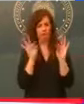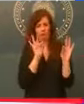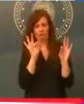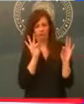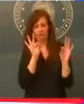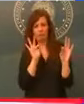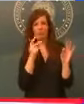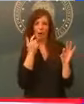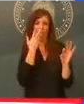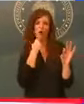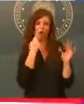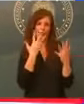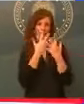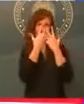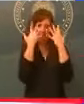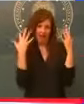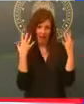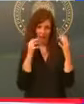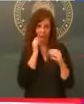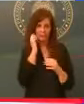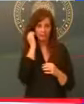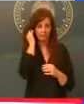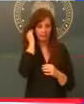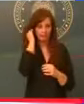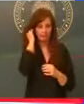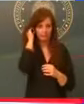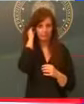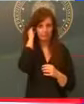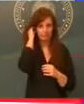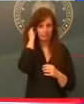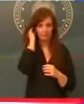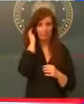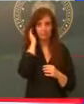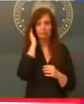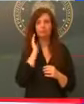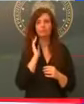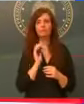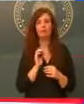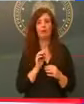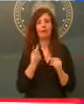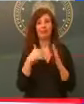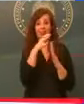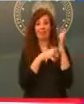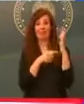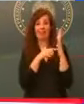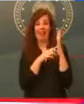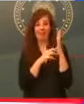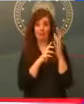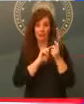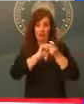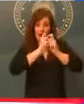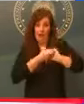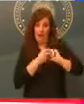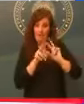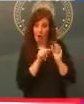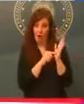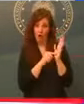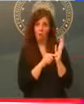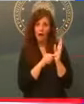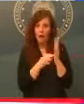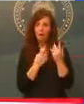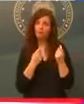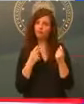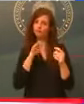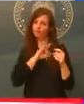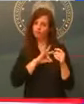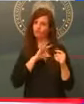chiaramente è un testo questo di riforma che sta suscitando molta attenzione e sono